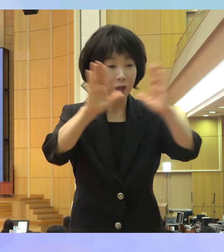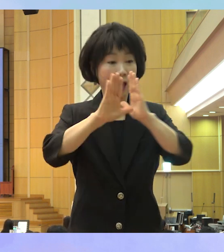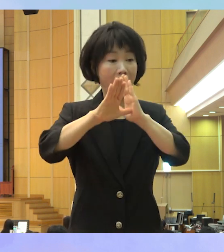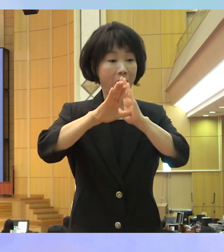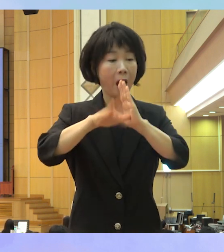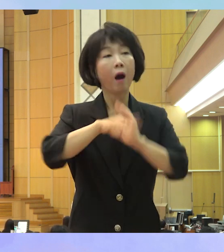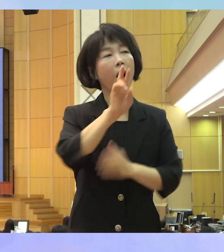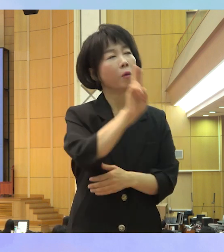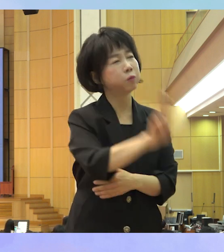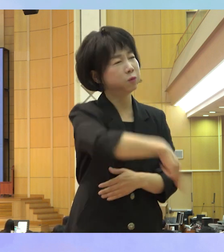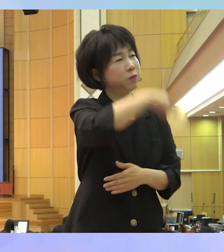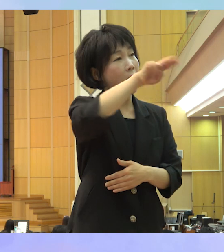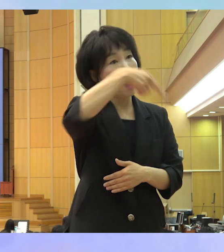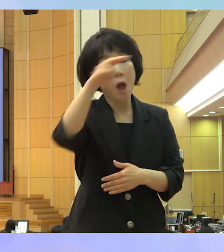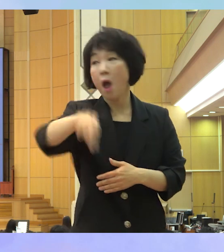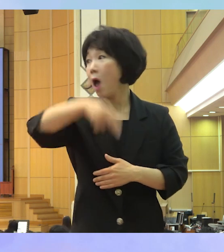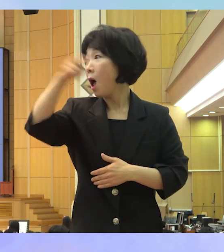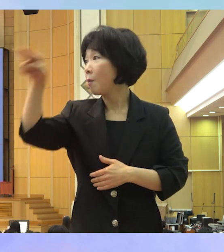괴로울 때